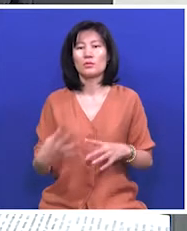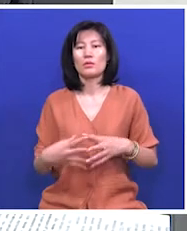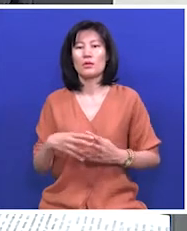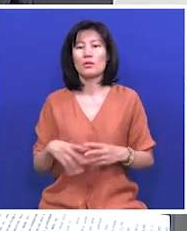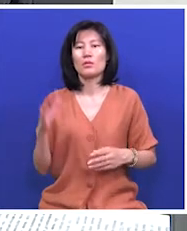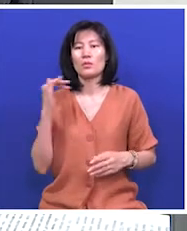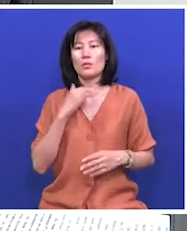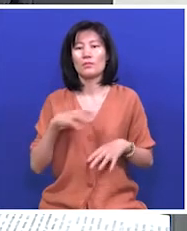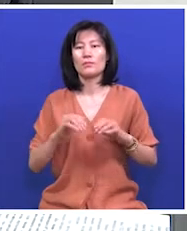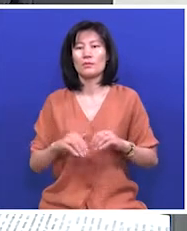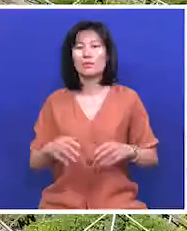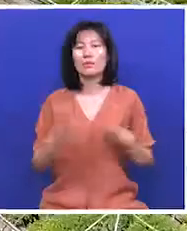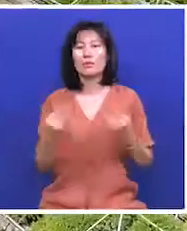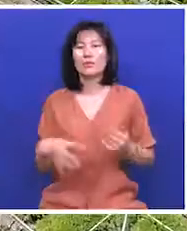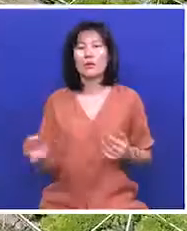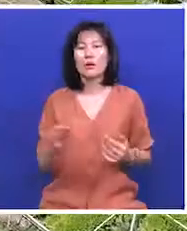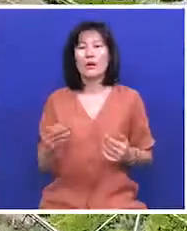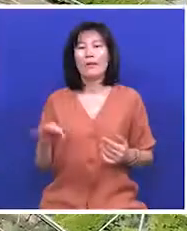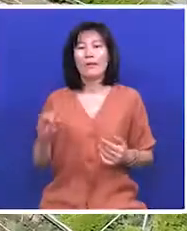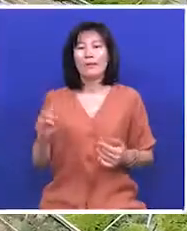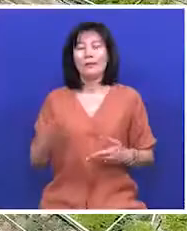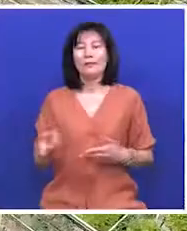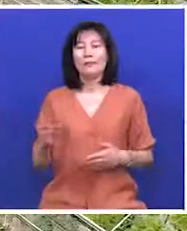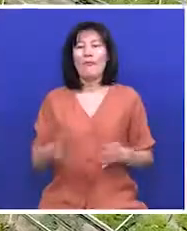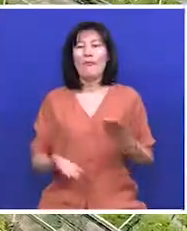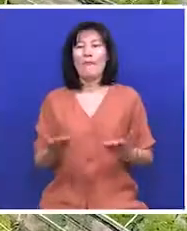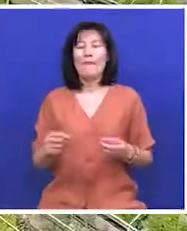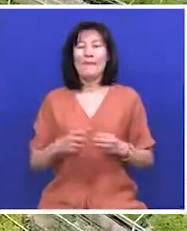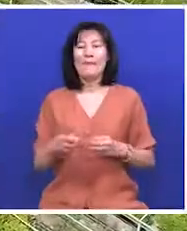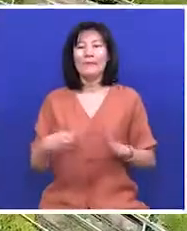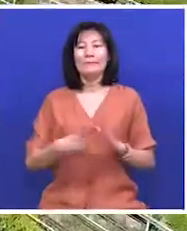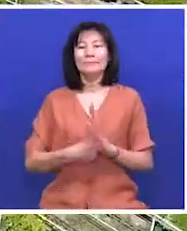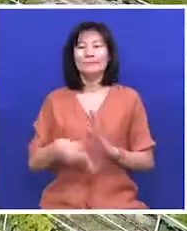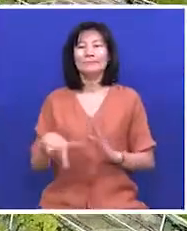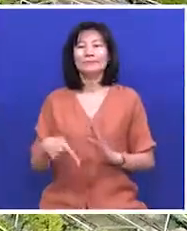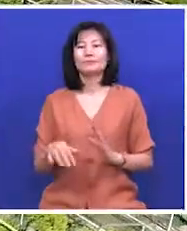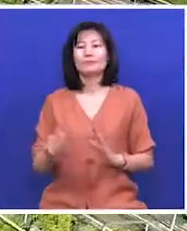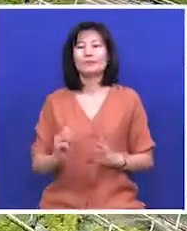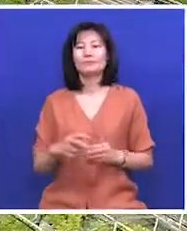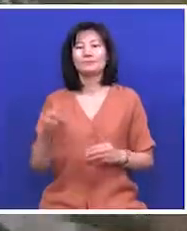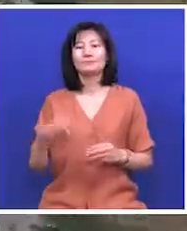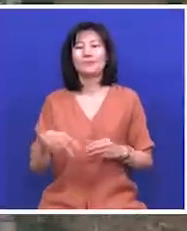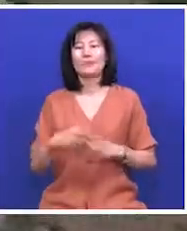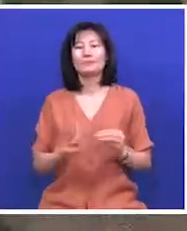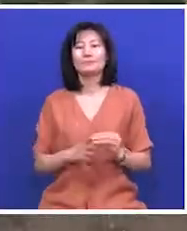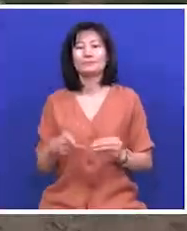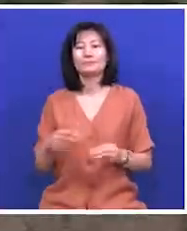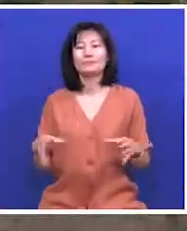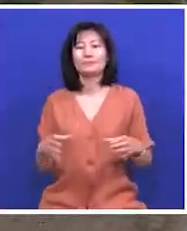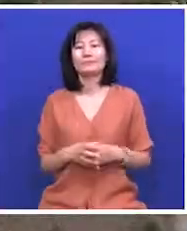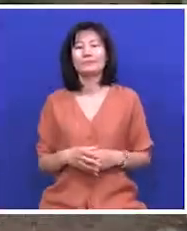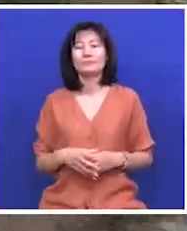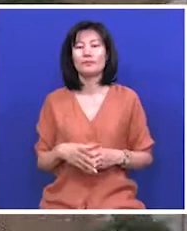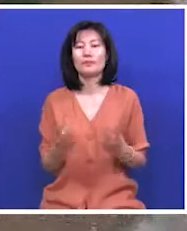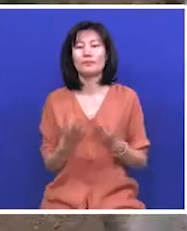4 ауданда көптеп егіледі. Биыл облыс бойынша мал азықтық дақылдар көлемі 11,6 мың гектарға артып, 213 мың гектарды